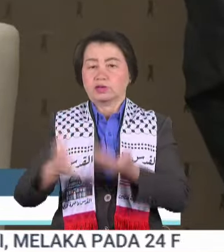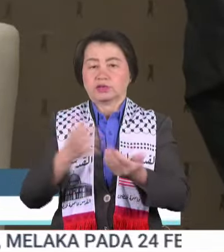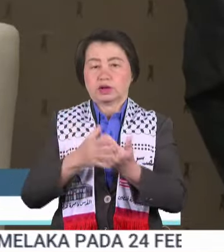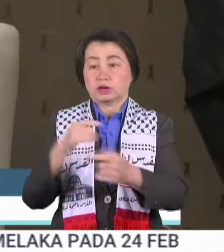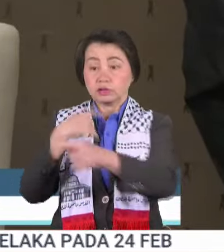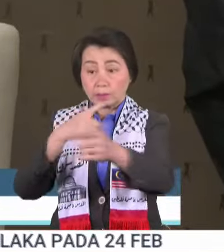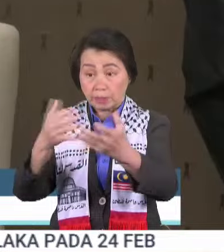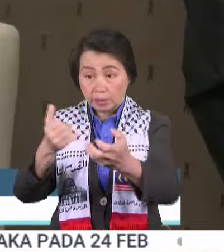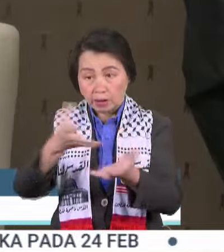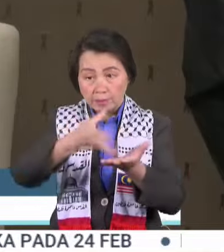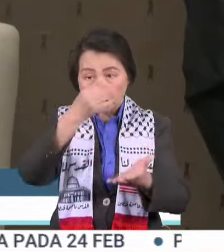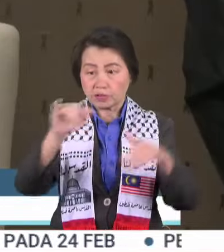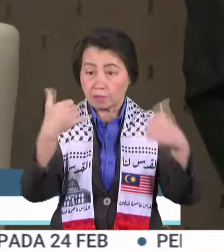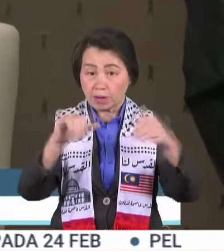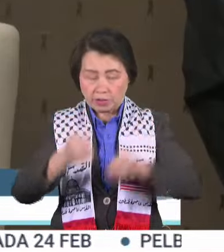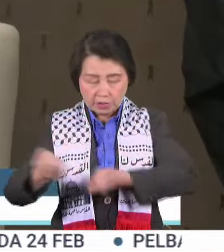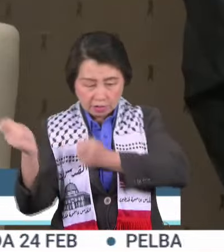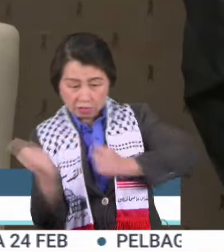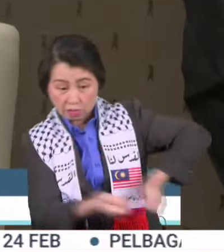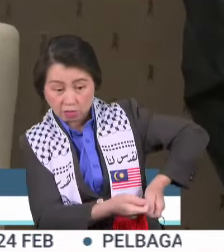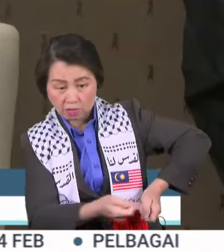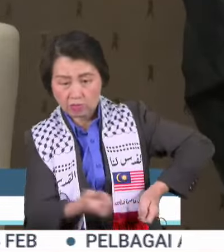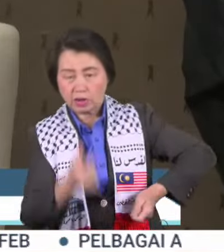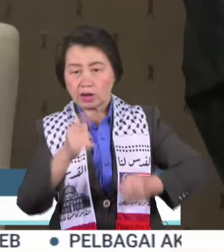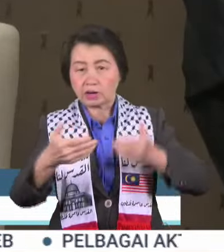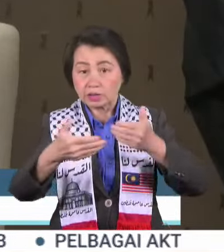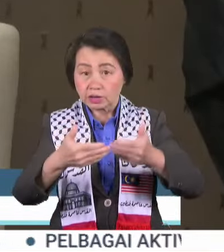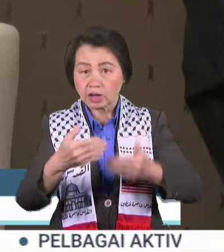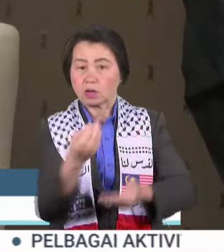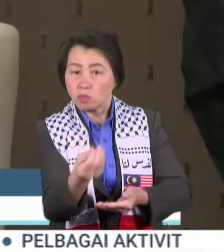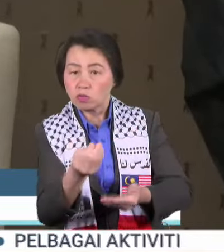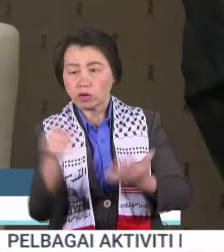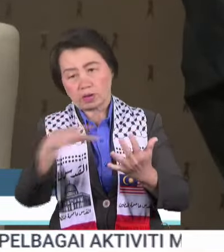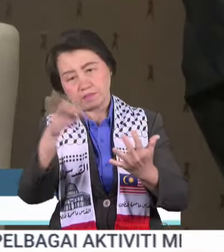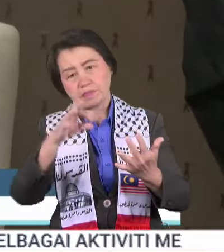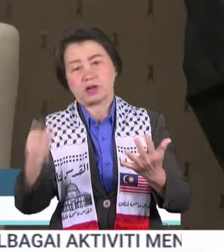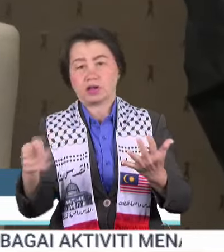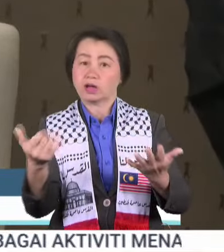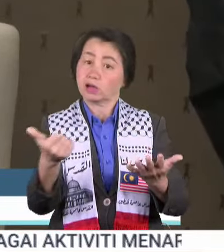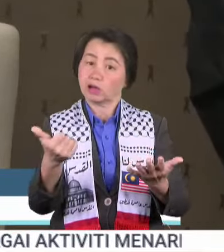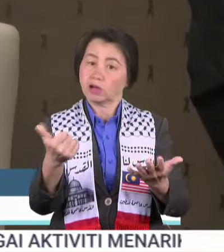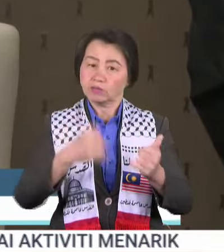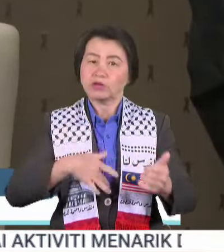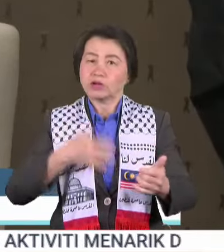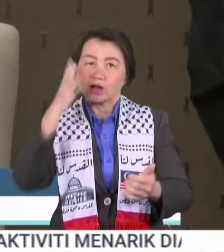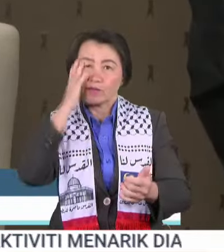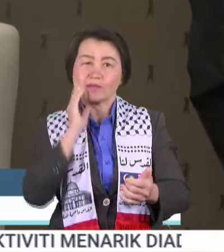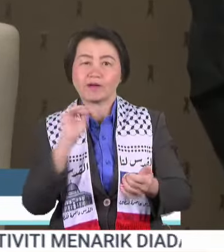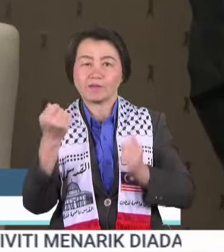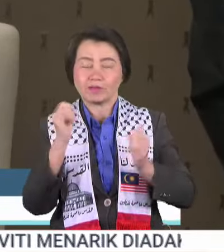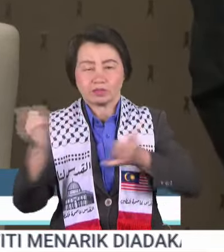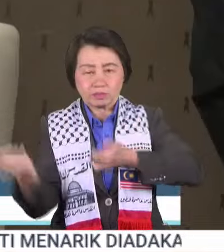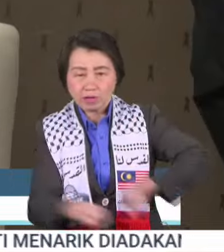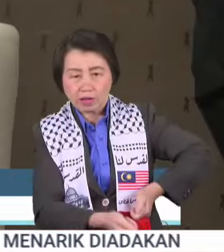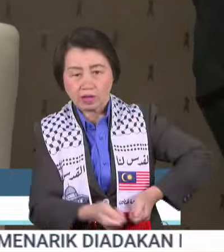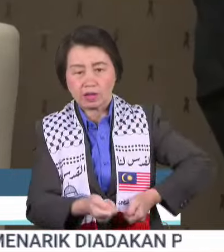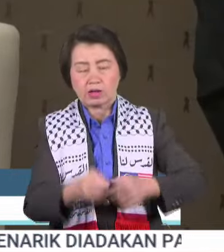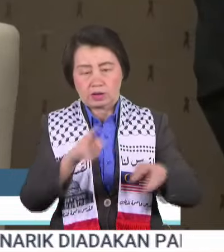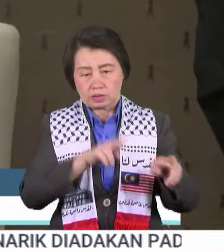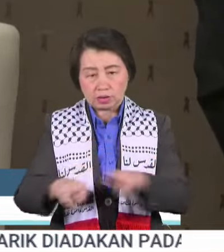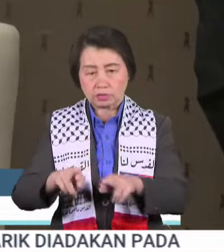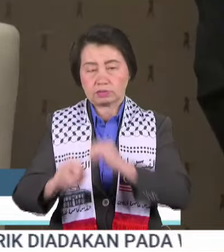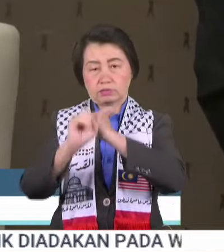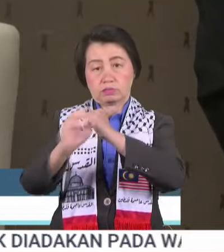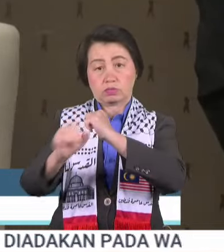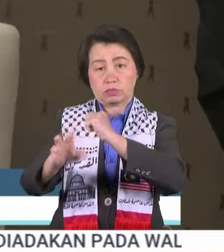belajar golf ini, dia dah tahu dah golf course mana yang paling dekat, yang paling murah yang mereka main. Dalam rancangan kita untuk